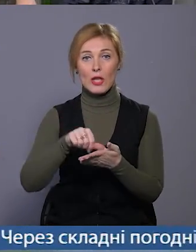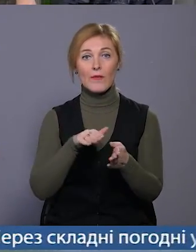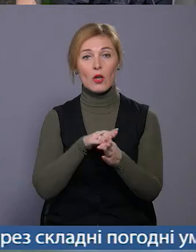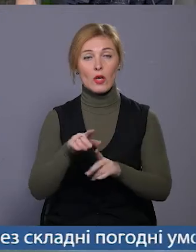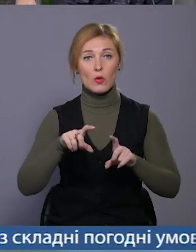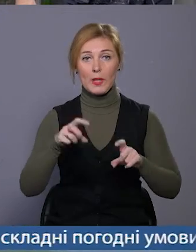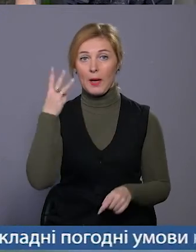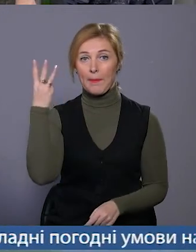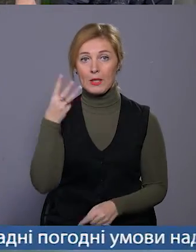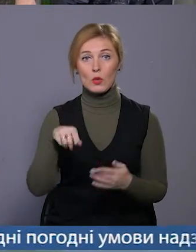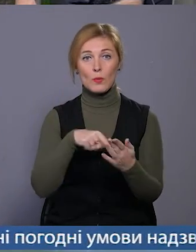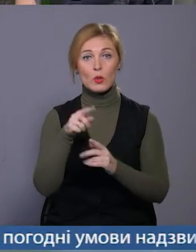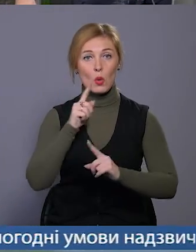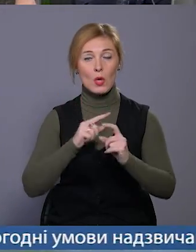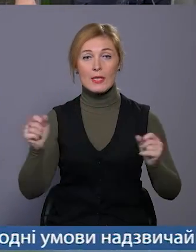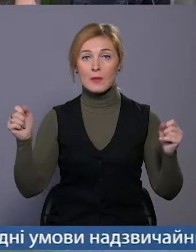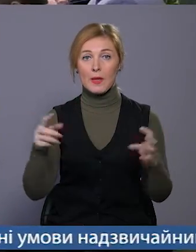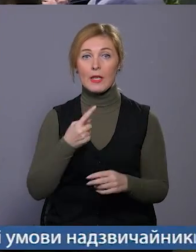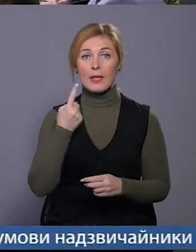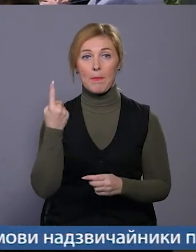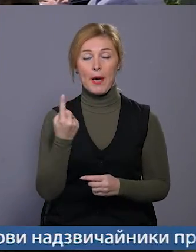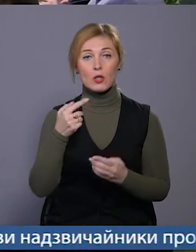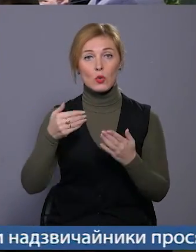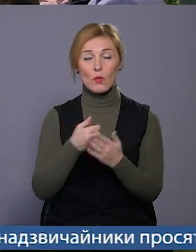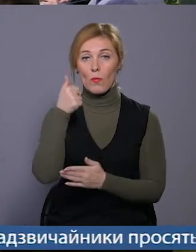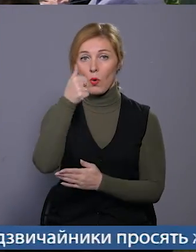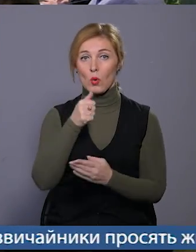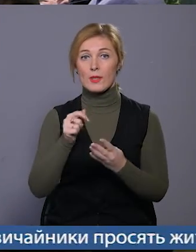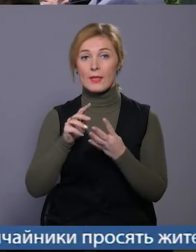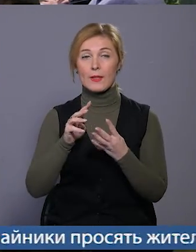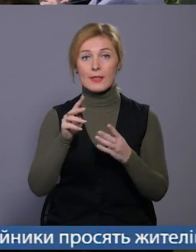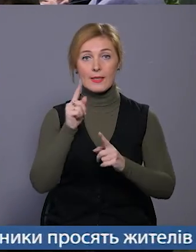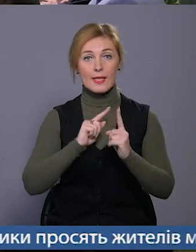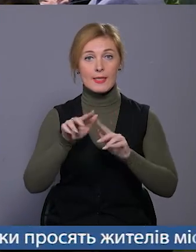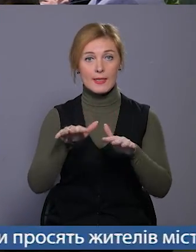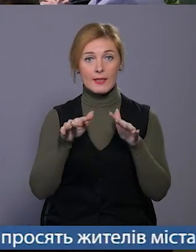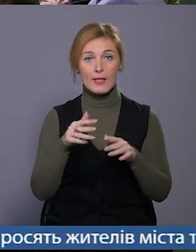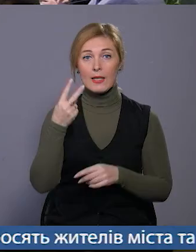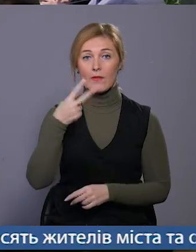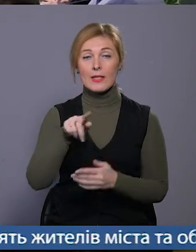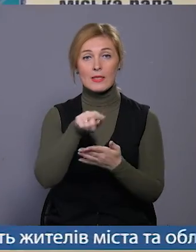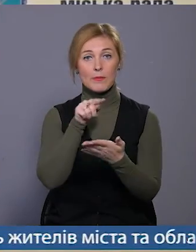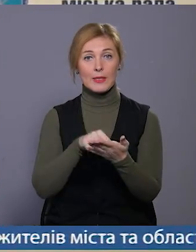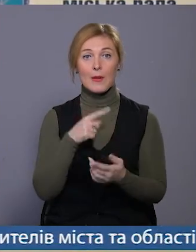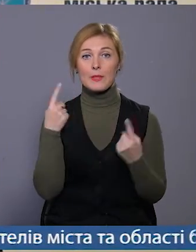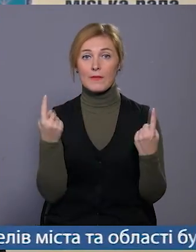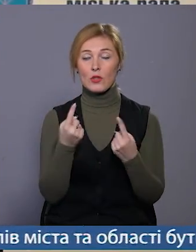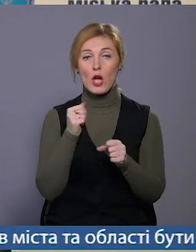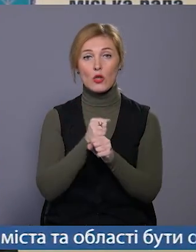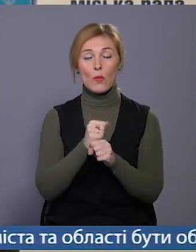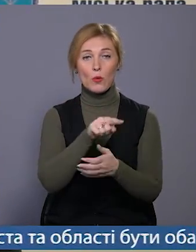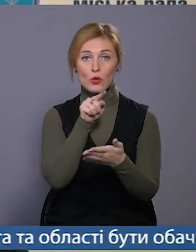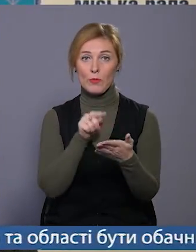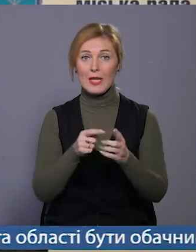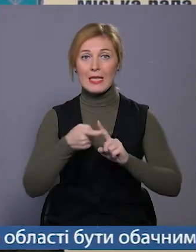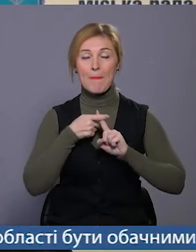комітету Хмельницької міської ради зібрались на перше у новому році засідання. На порядку денному більше 20 питань. Звичайні робочі питання,